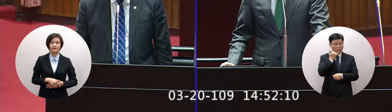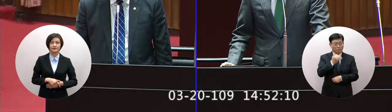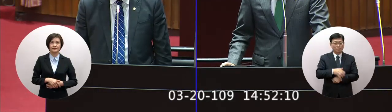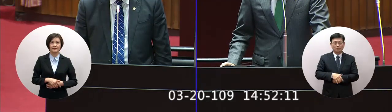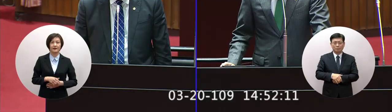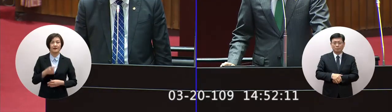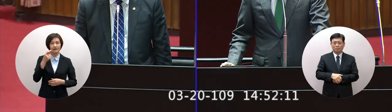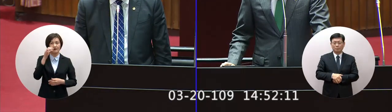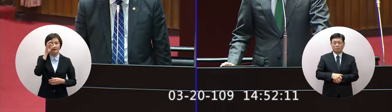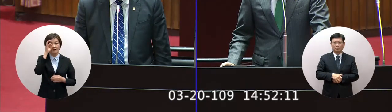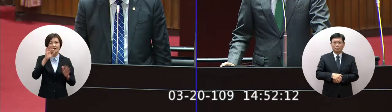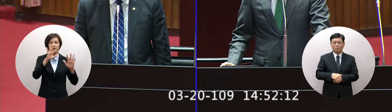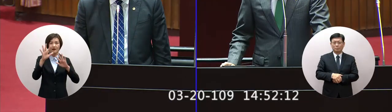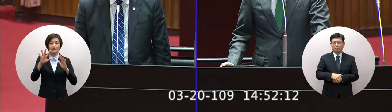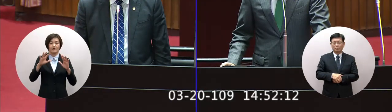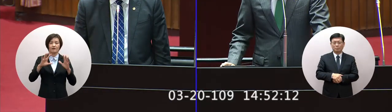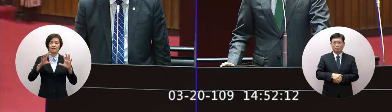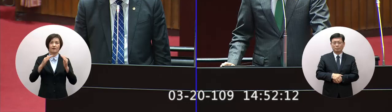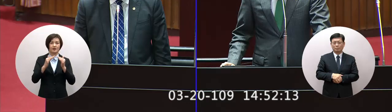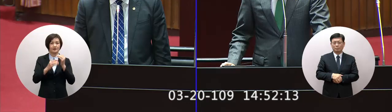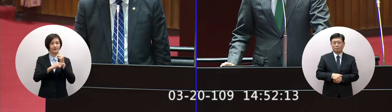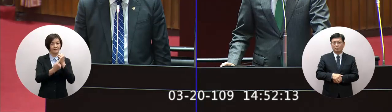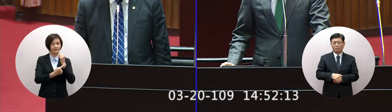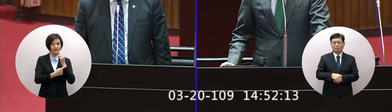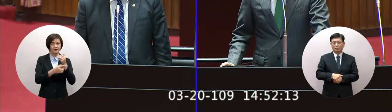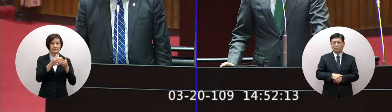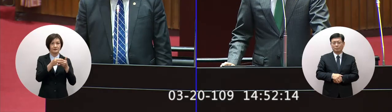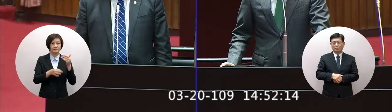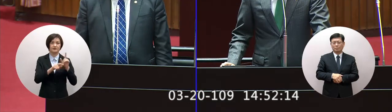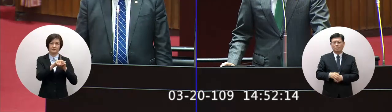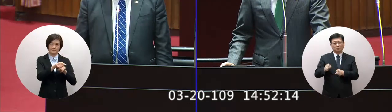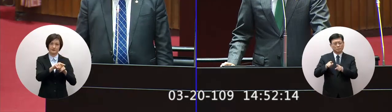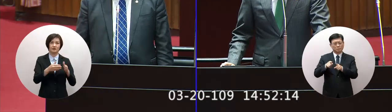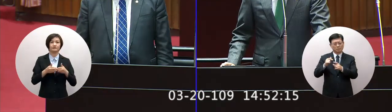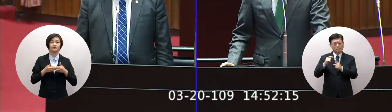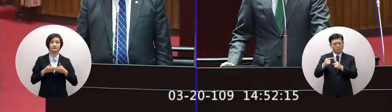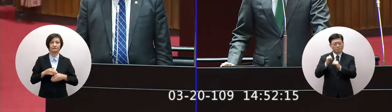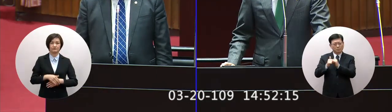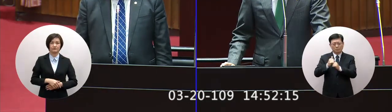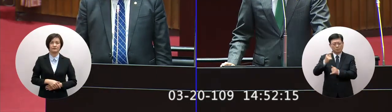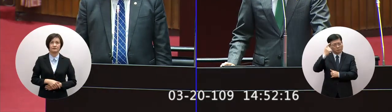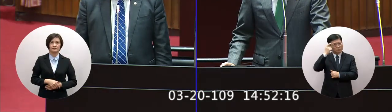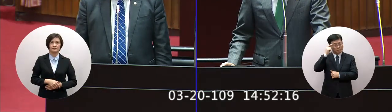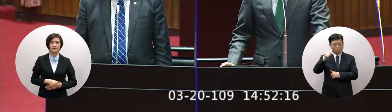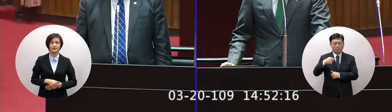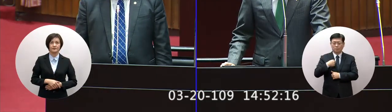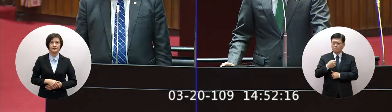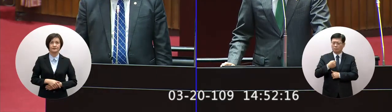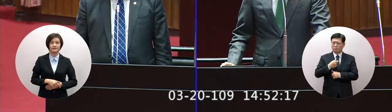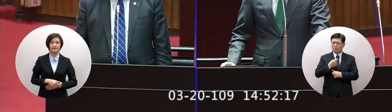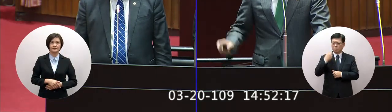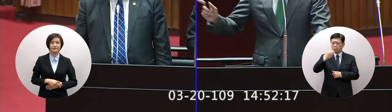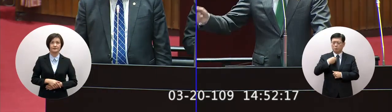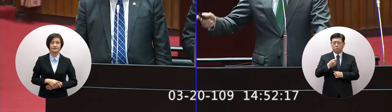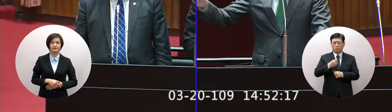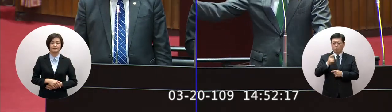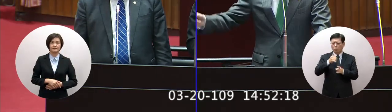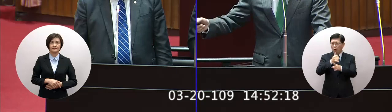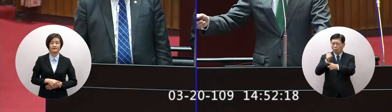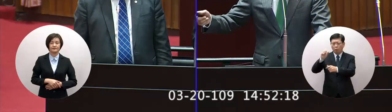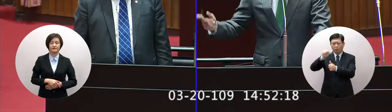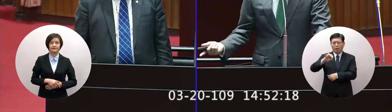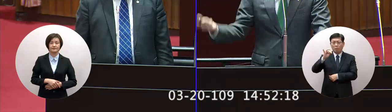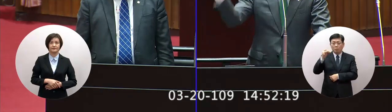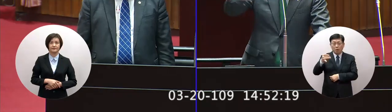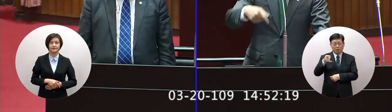这要看国家的法律规定、财政的那些规范。 因为民众会觉得比较 比较心里比较平衡了，好吧，造成罚